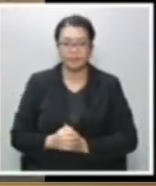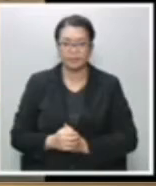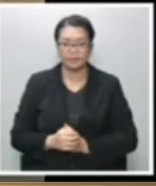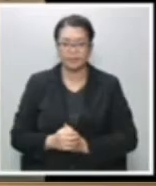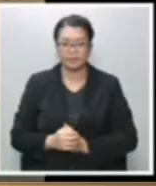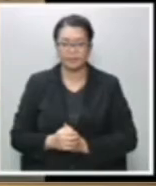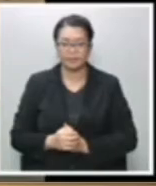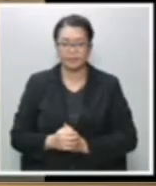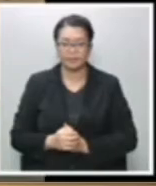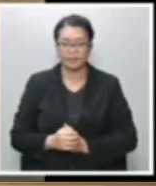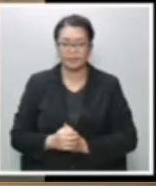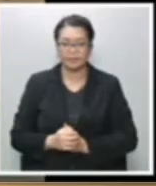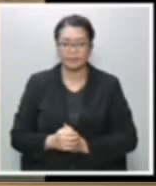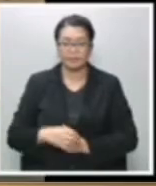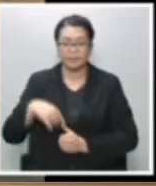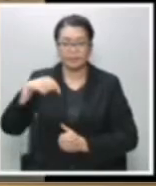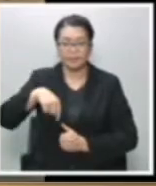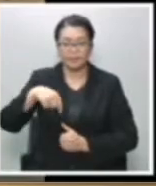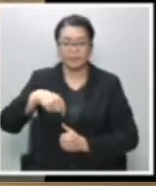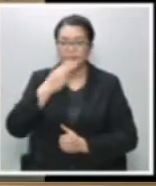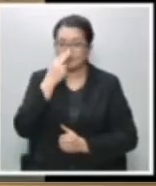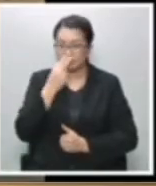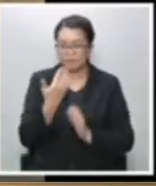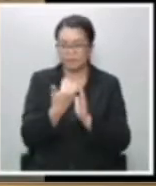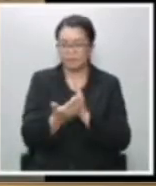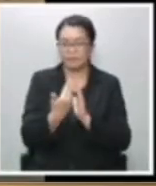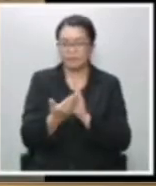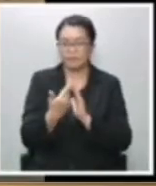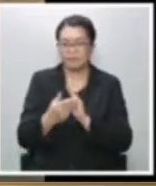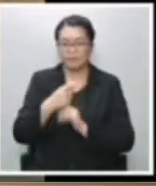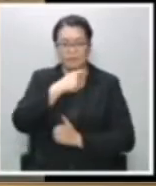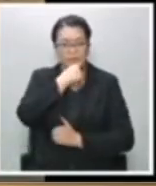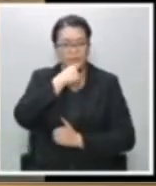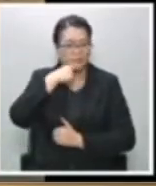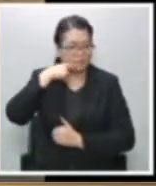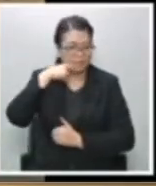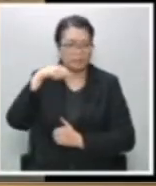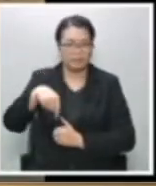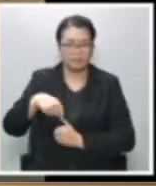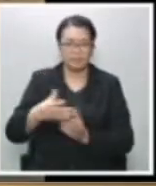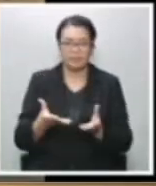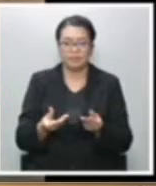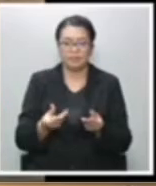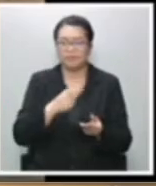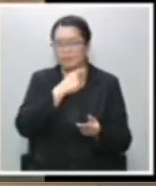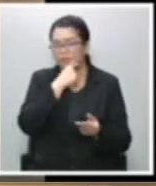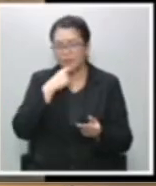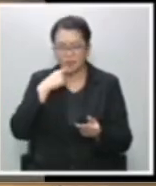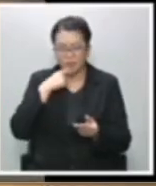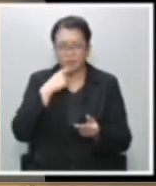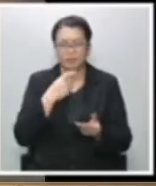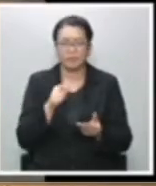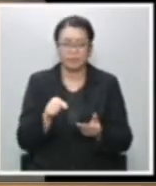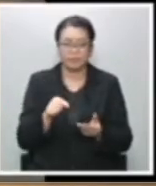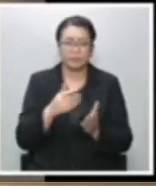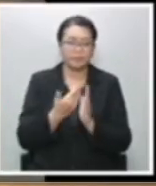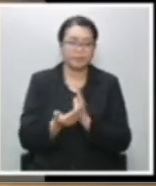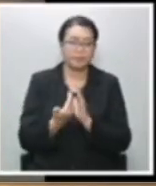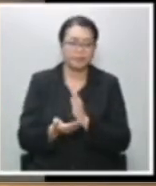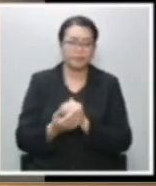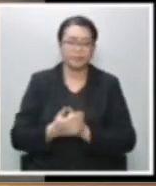ความแห้งแล้งในพื้นที่ต่างๆในภาคอีสานนะครับท่านประธานครับคราวนี้เนี่ยปัจจุบันเนี่ย